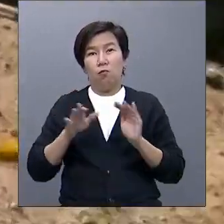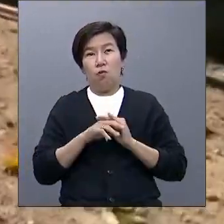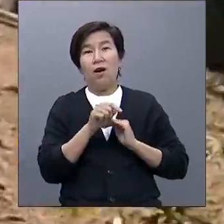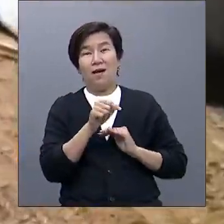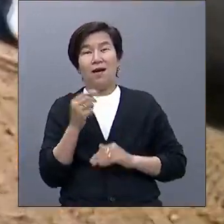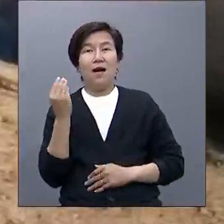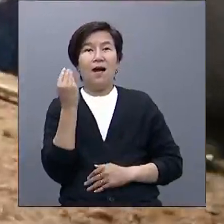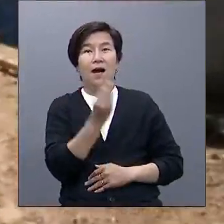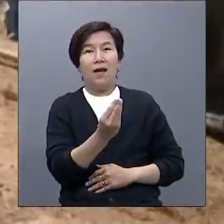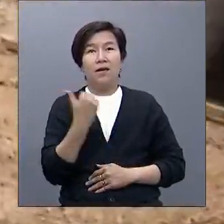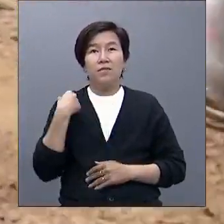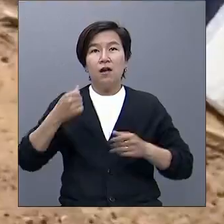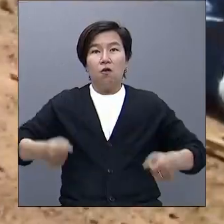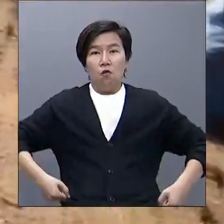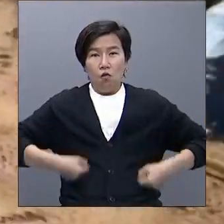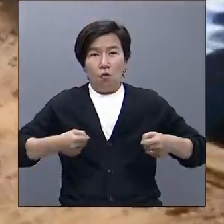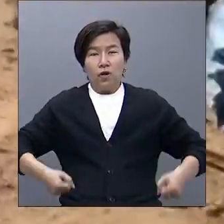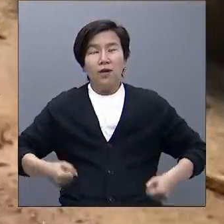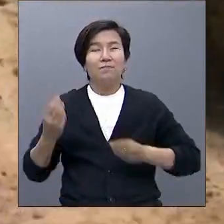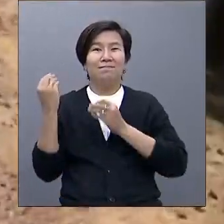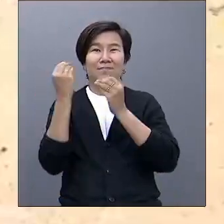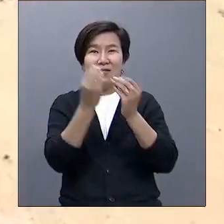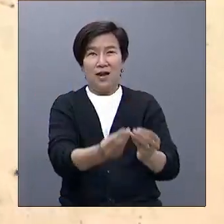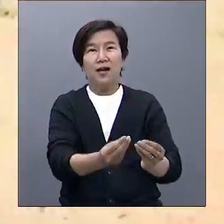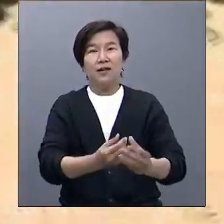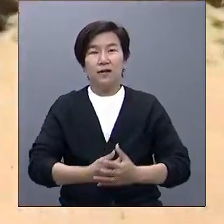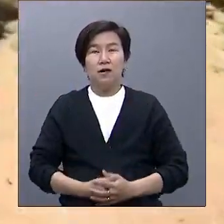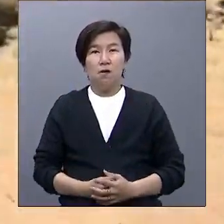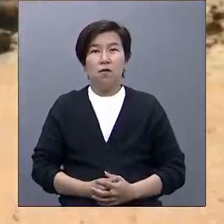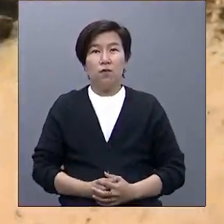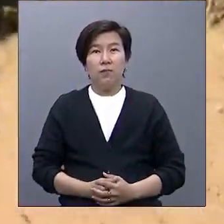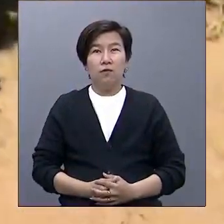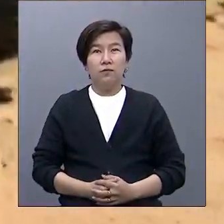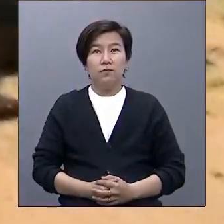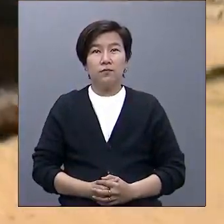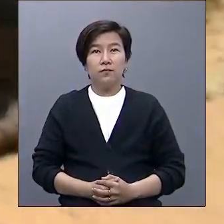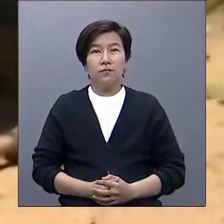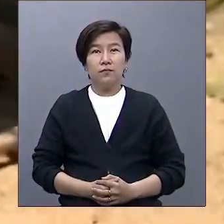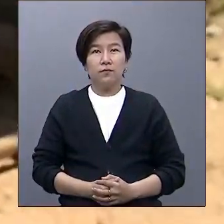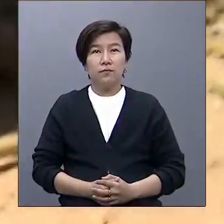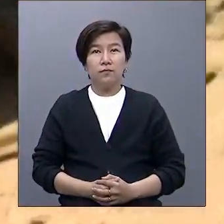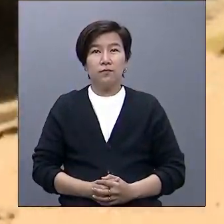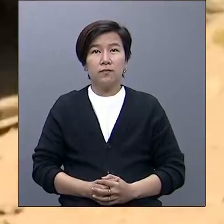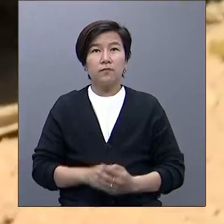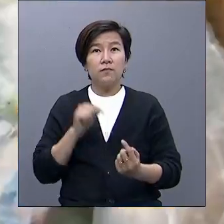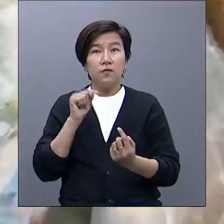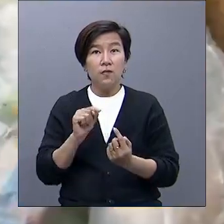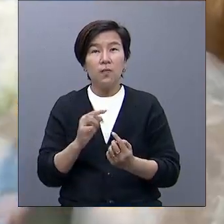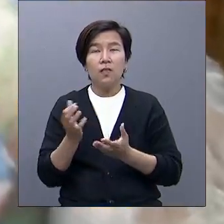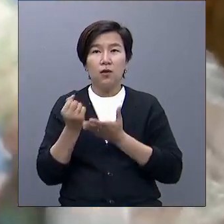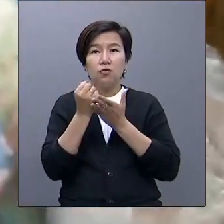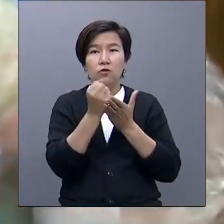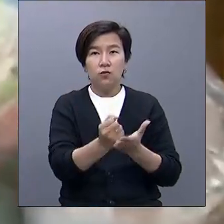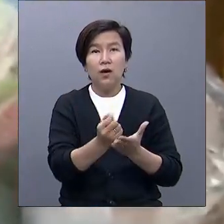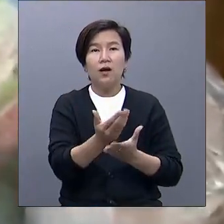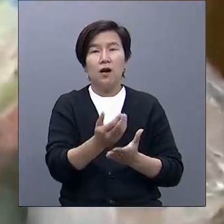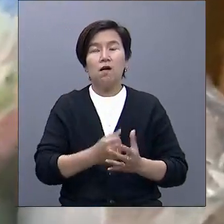นรถเข็นไปให้ด้วยนะคะนี่แล้วคาก็ช่วยกได้หน้าจอค่ะ จะเป็สิงเลกๆ นๆ